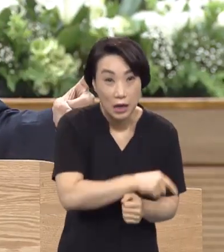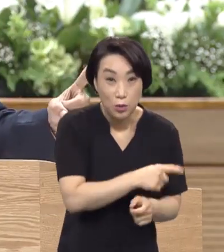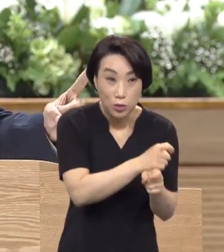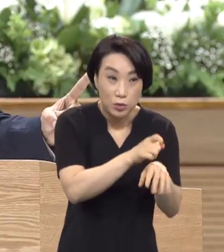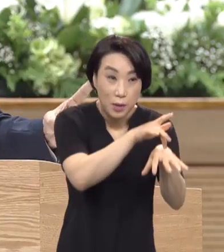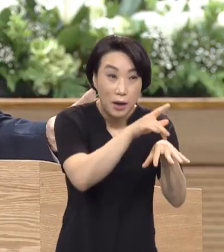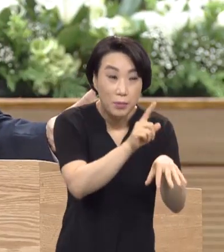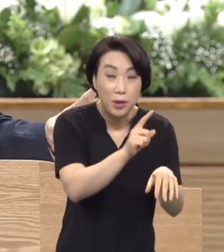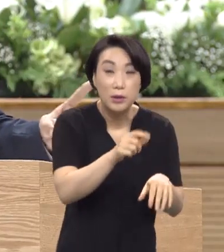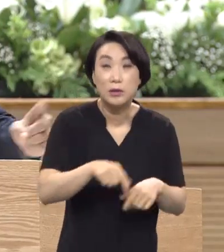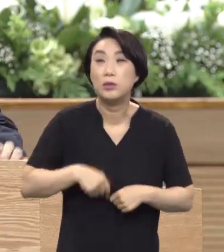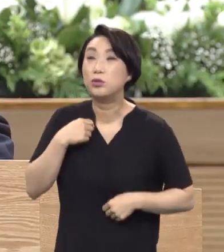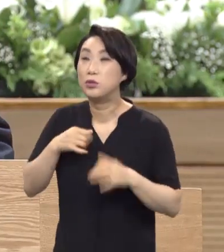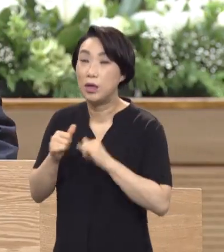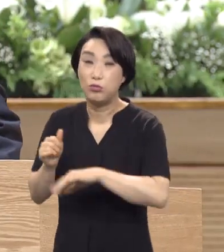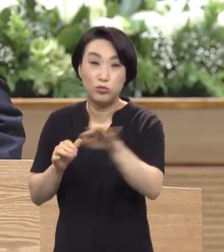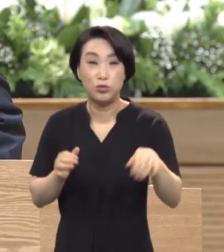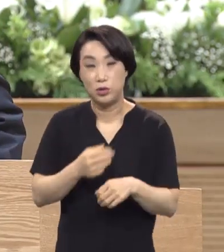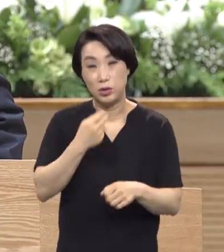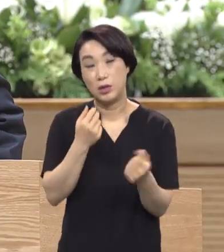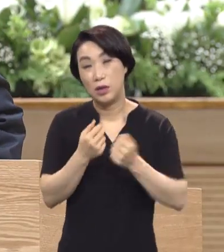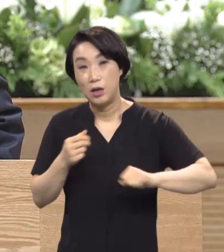자는 의로운 자를 도전해서